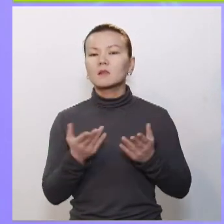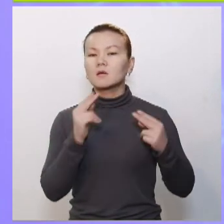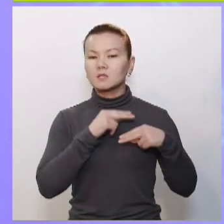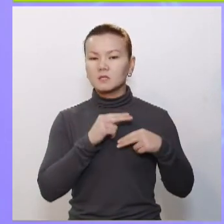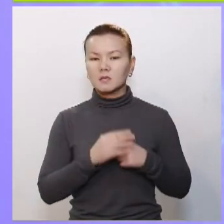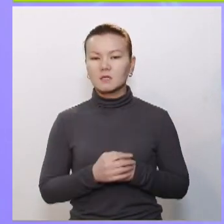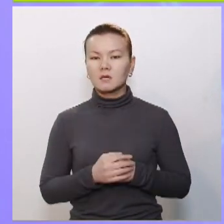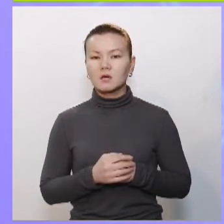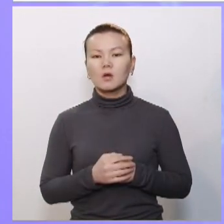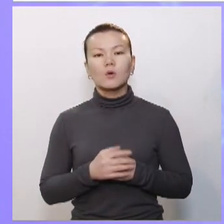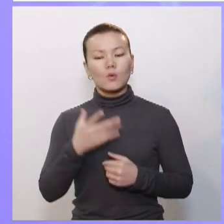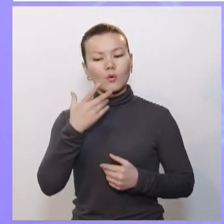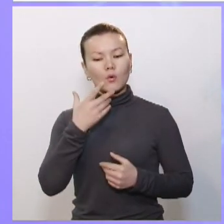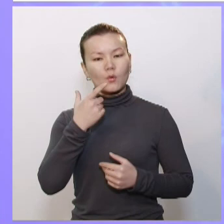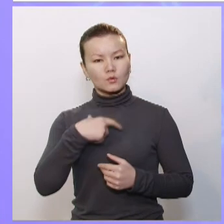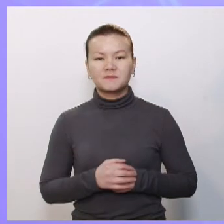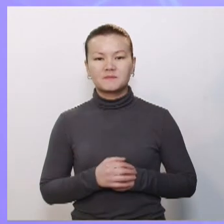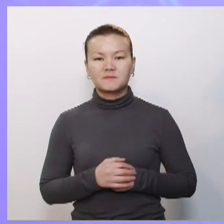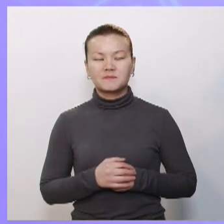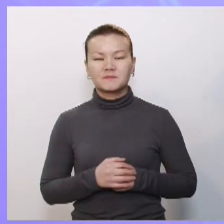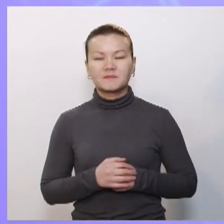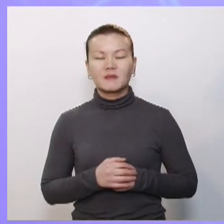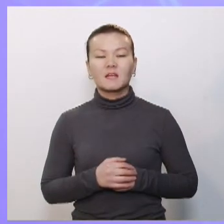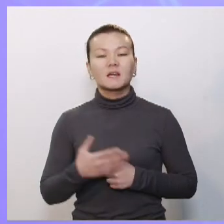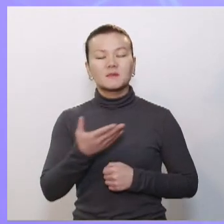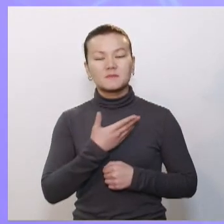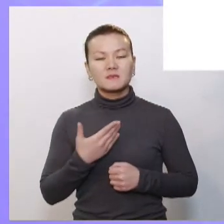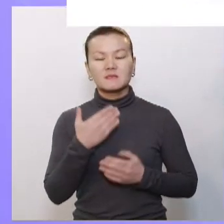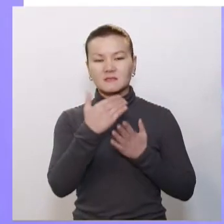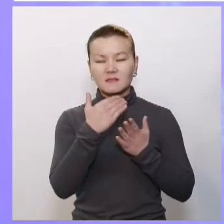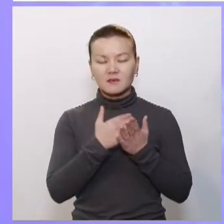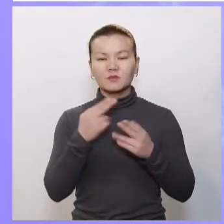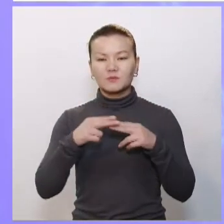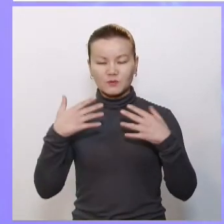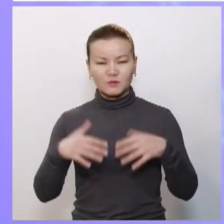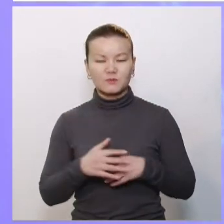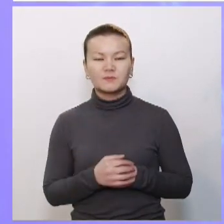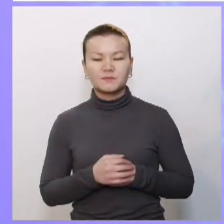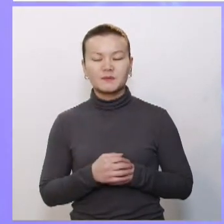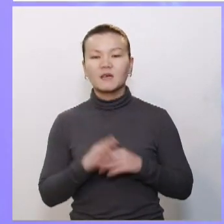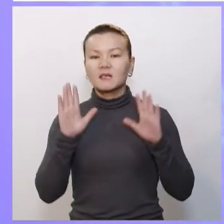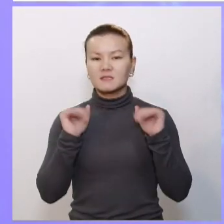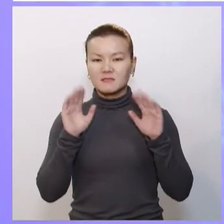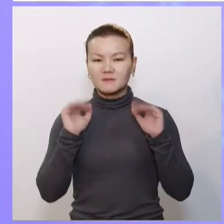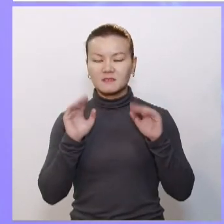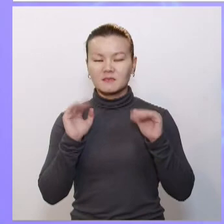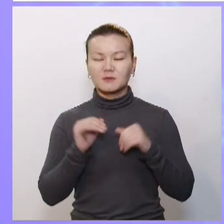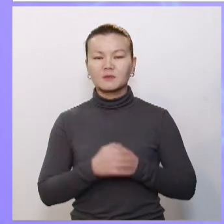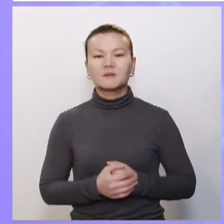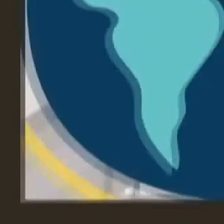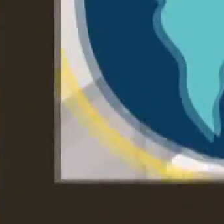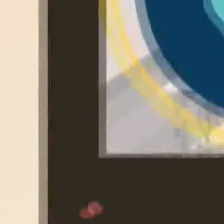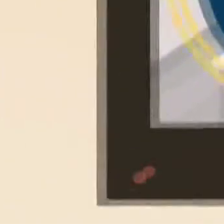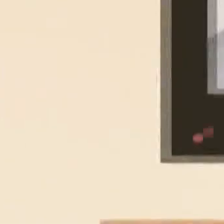Өзүңөрдү баалап, ата-энеңерге айтып бергиле. Ушуну менен сабак соңуна чыкты. Сак саламатта болгула.